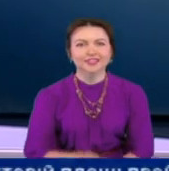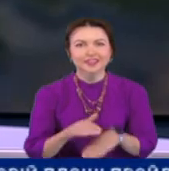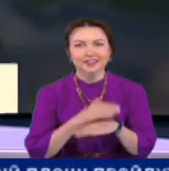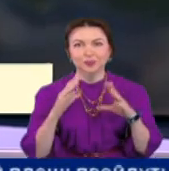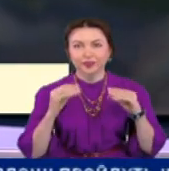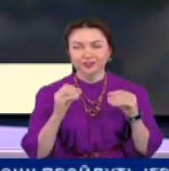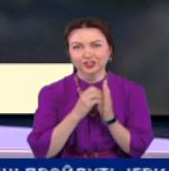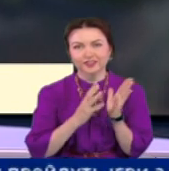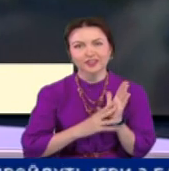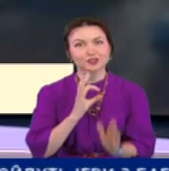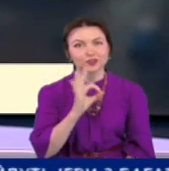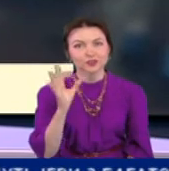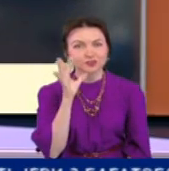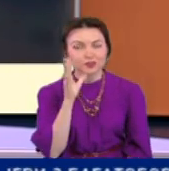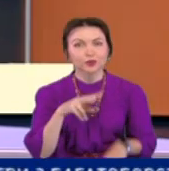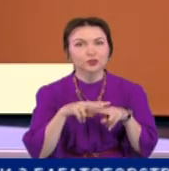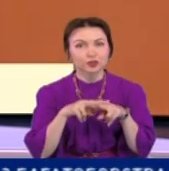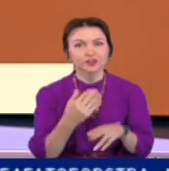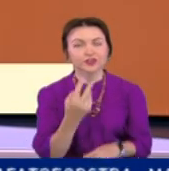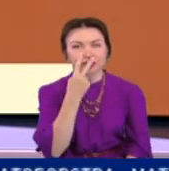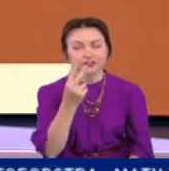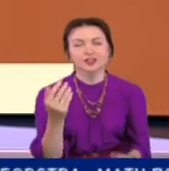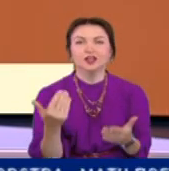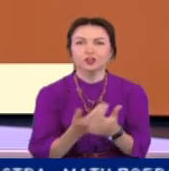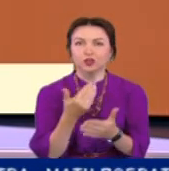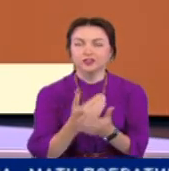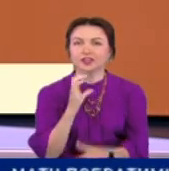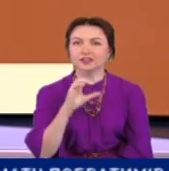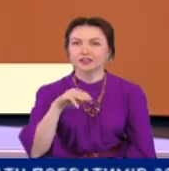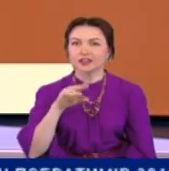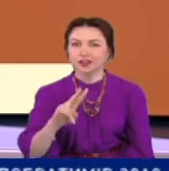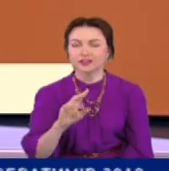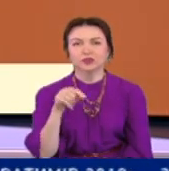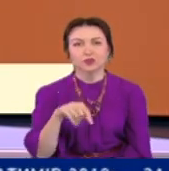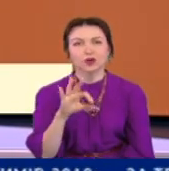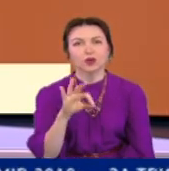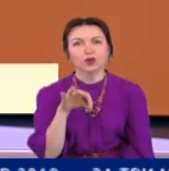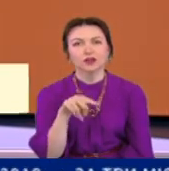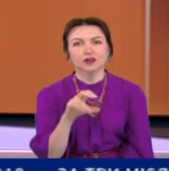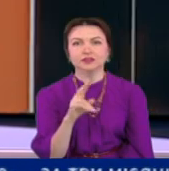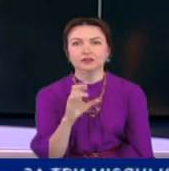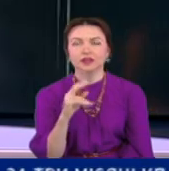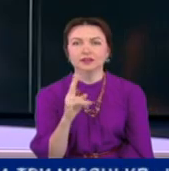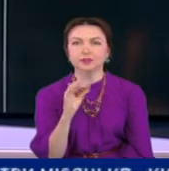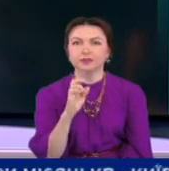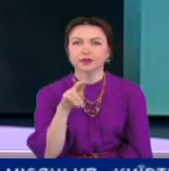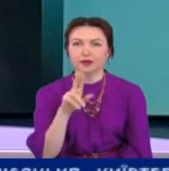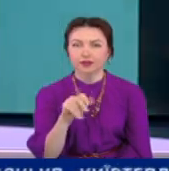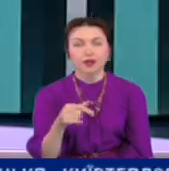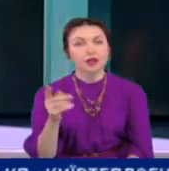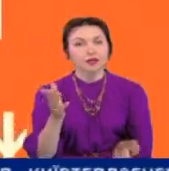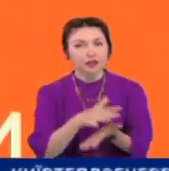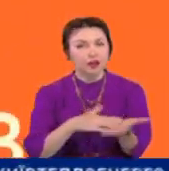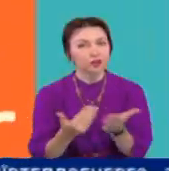Добрий вечір. 19 у столиці. Ви дивитесь випуск СТН на телеканалі Київ. В студії Олекса Тіпкало. І далі будемо говорити про таке.